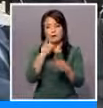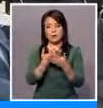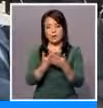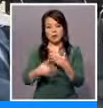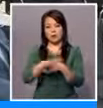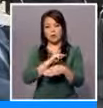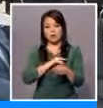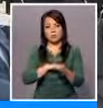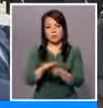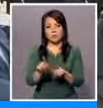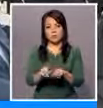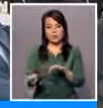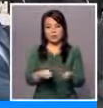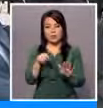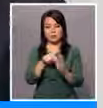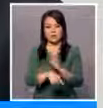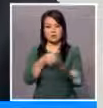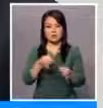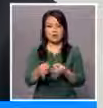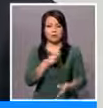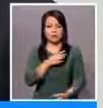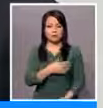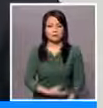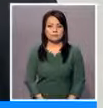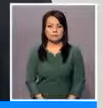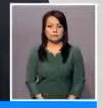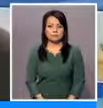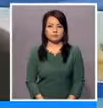іске асыру жөніндегі іс-шараларды пысықтады.